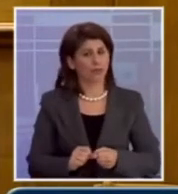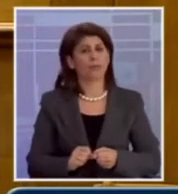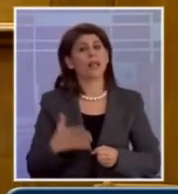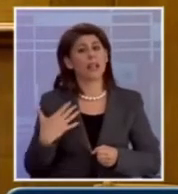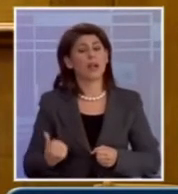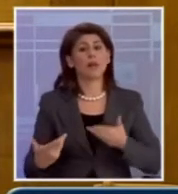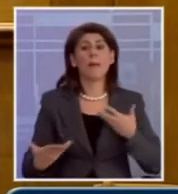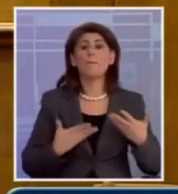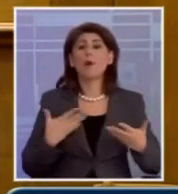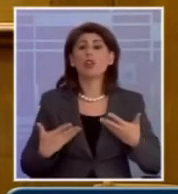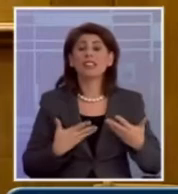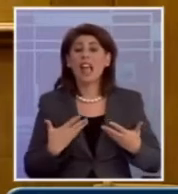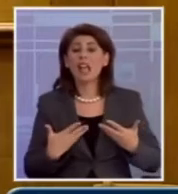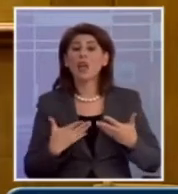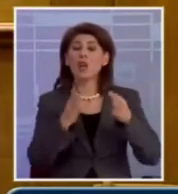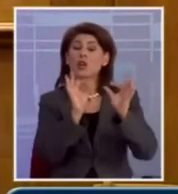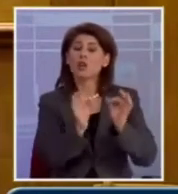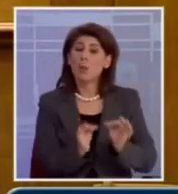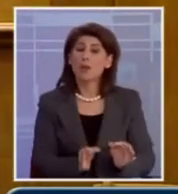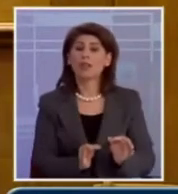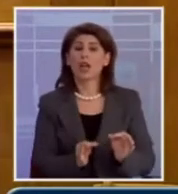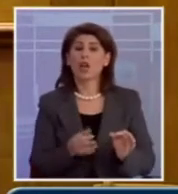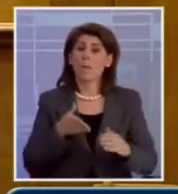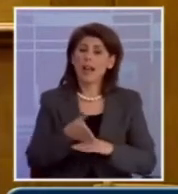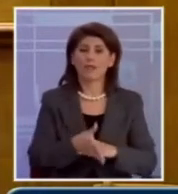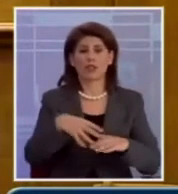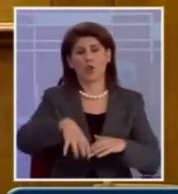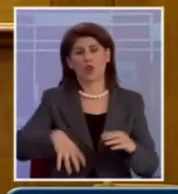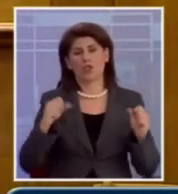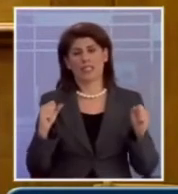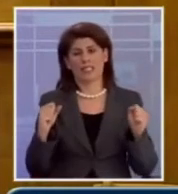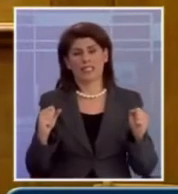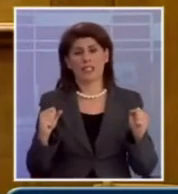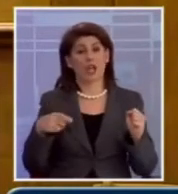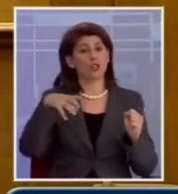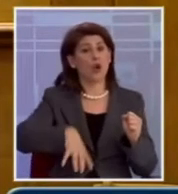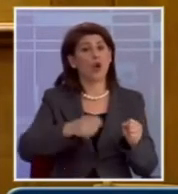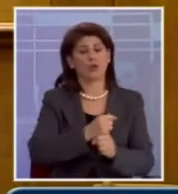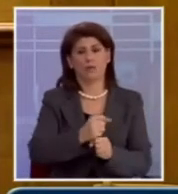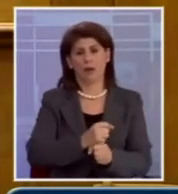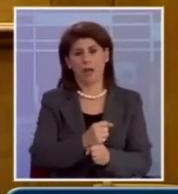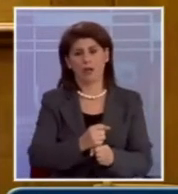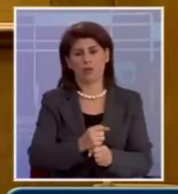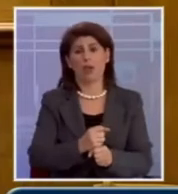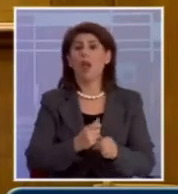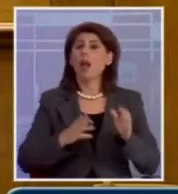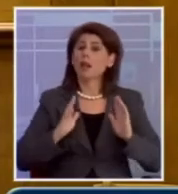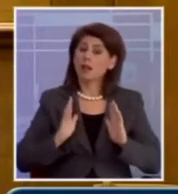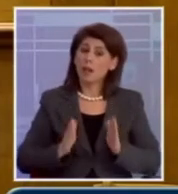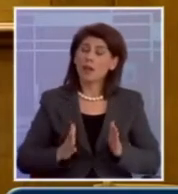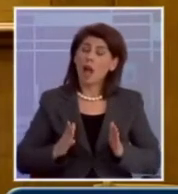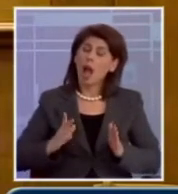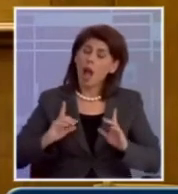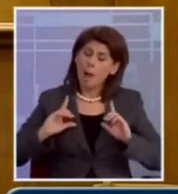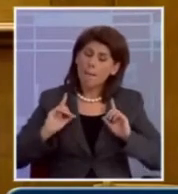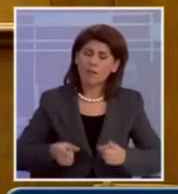ένα σύγχρονο μοντέλο παρέμβασης στο χώρο της υγείας, στο χώρο του φαρμάκου, για να μπορέσουμε αποφασιστικά